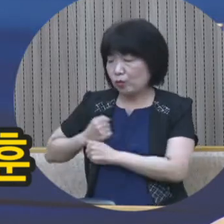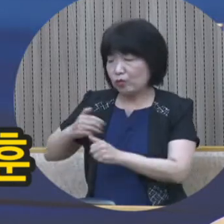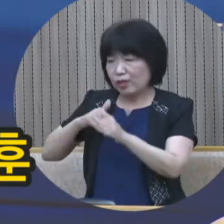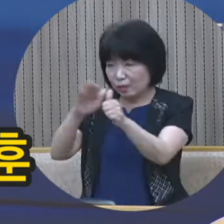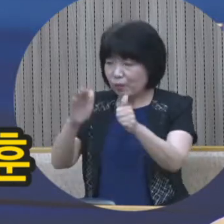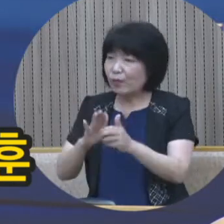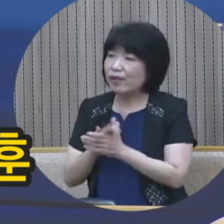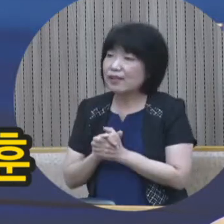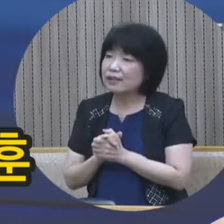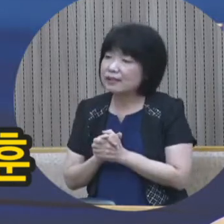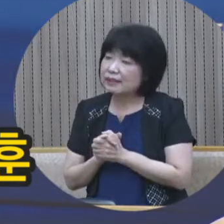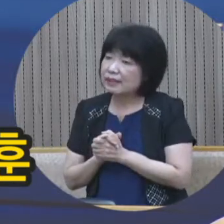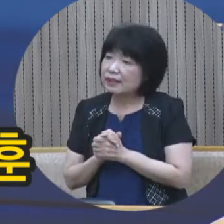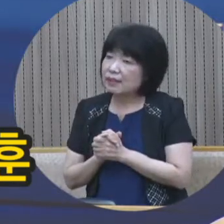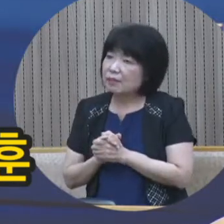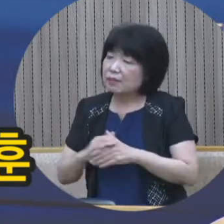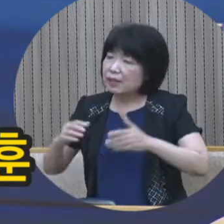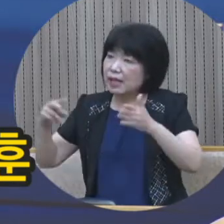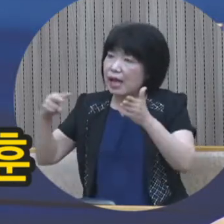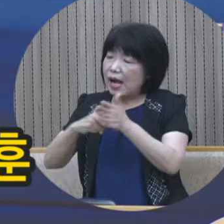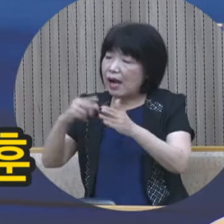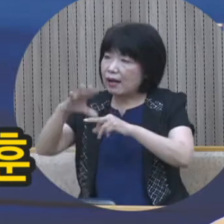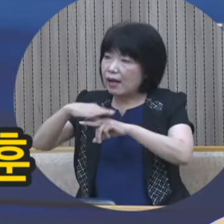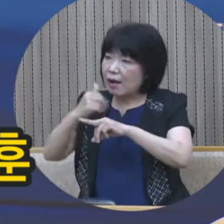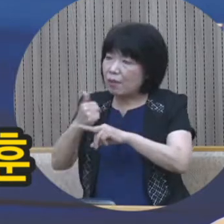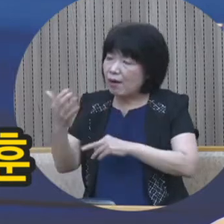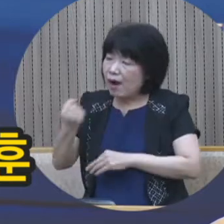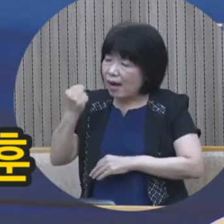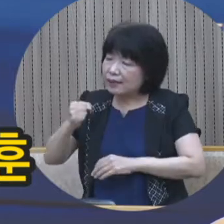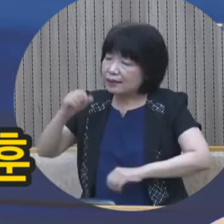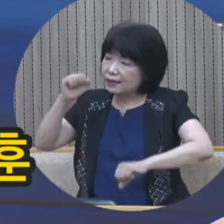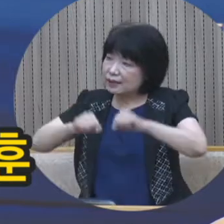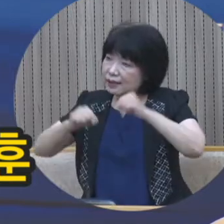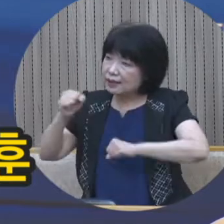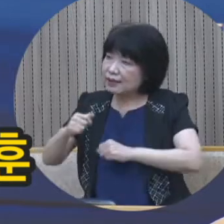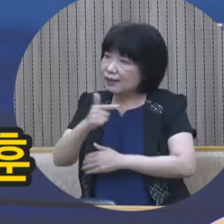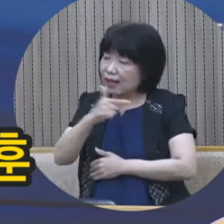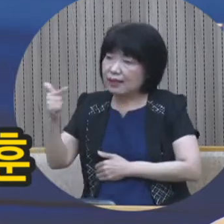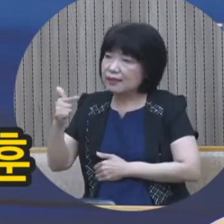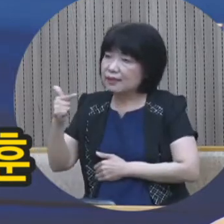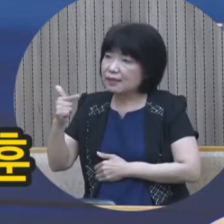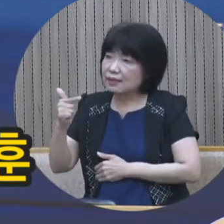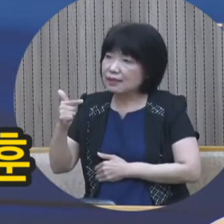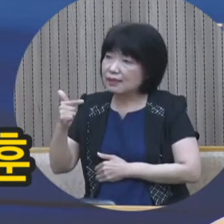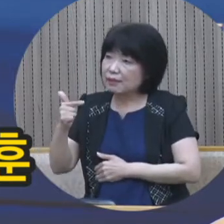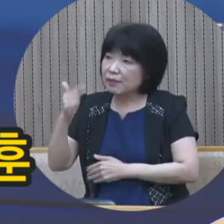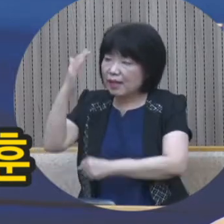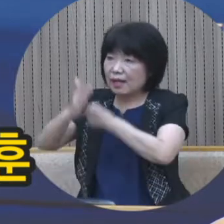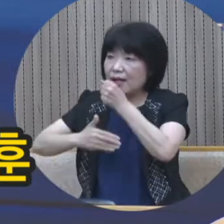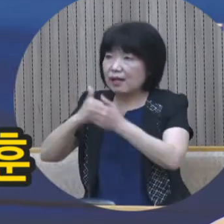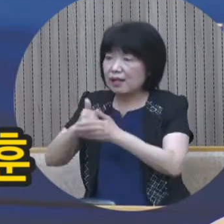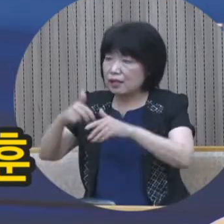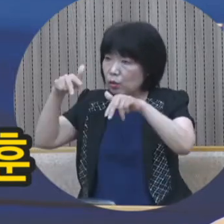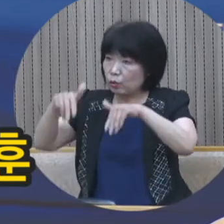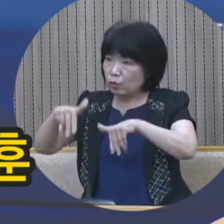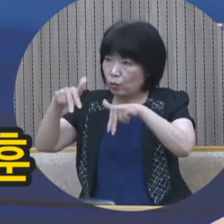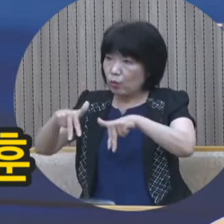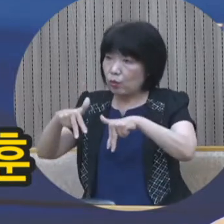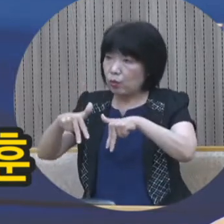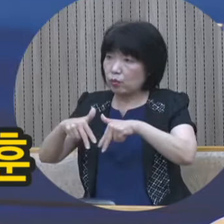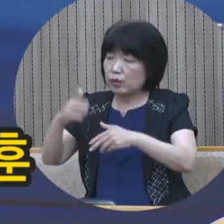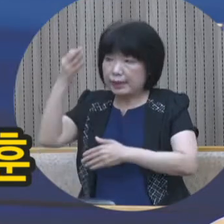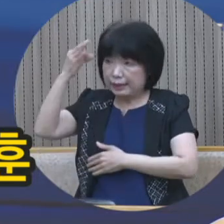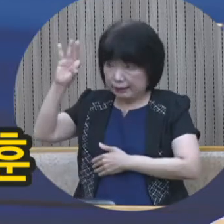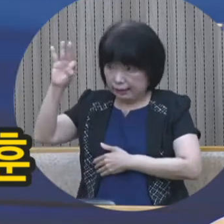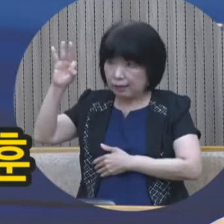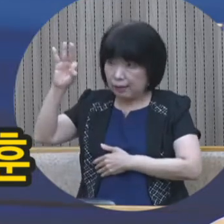여러분, 이 아람 왕이 취한 태도는 상당히 하나님의 종을